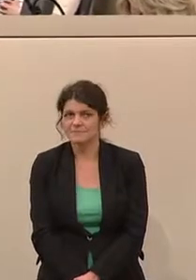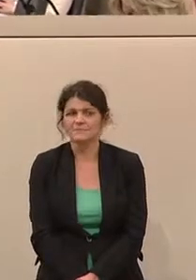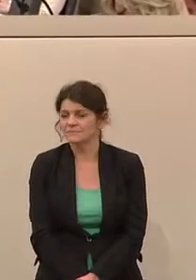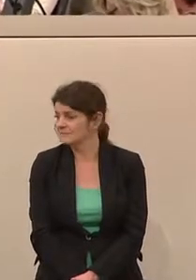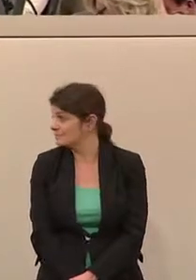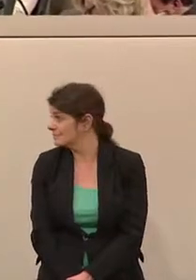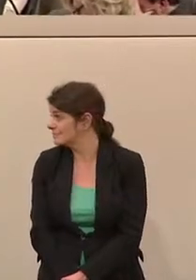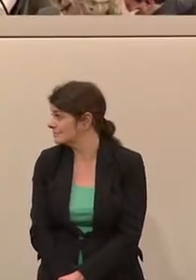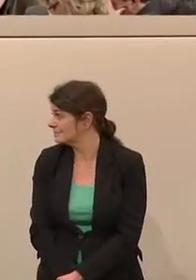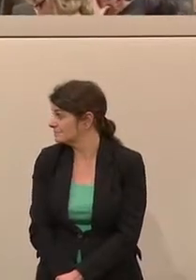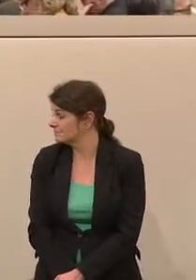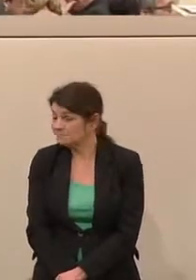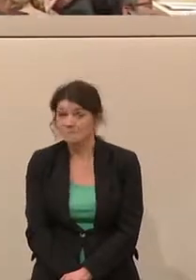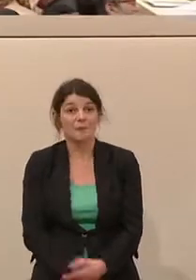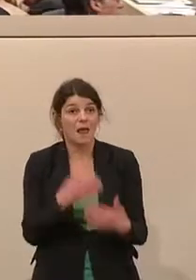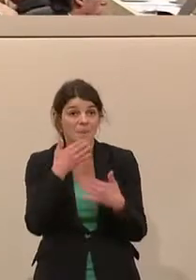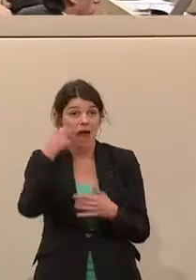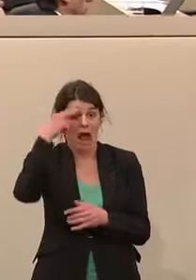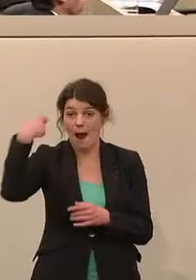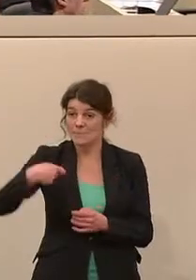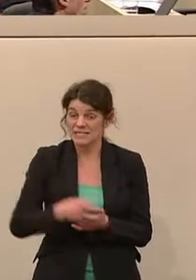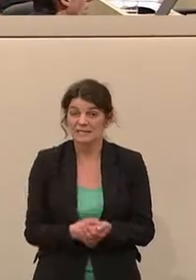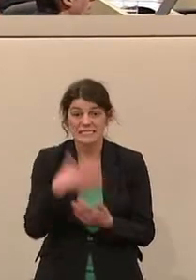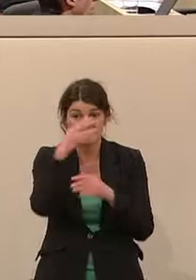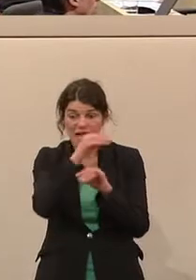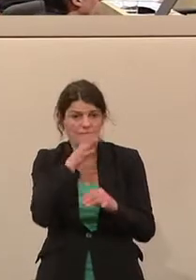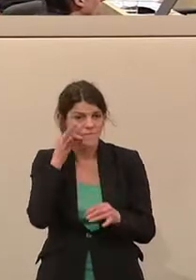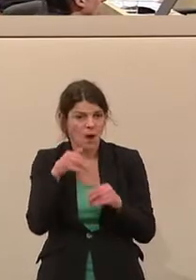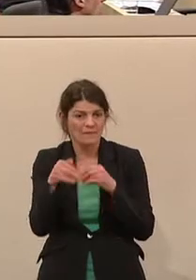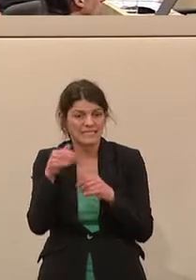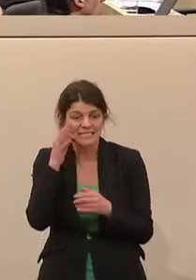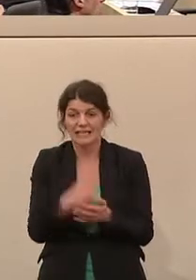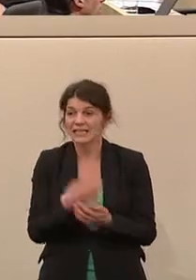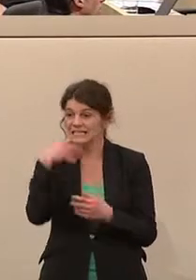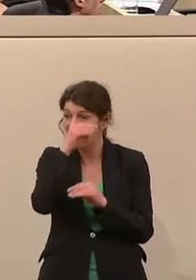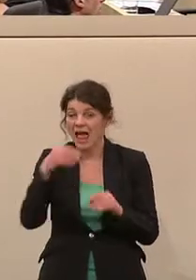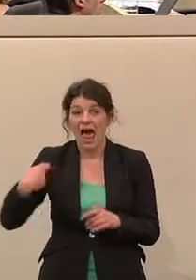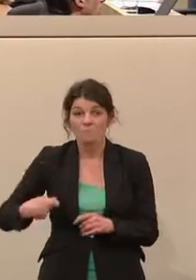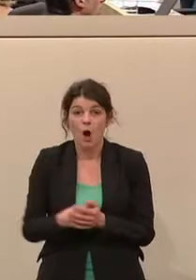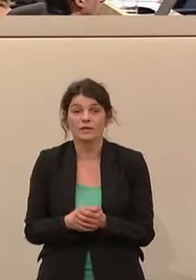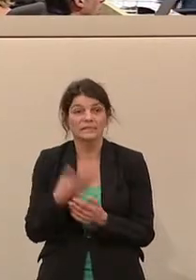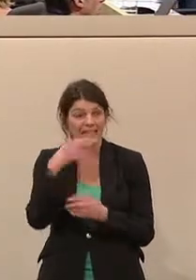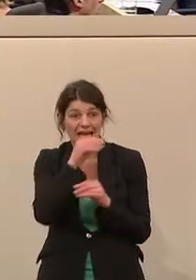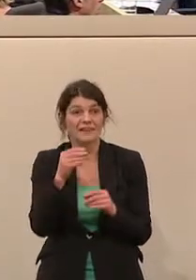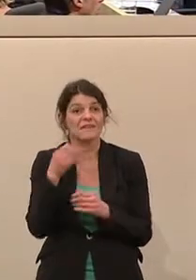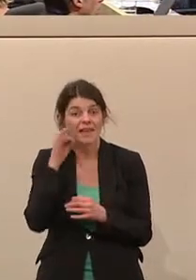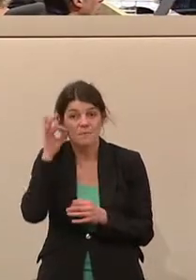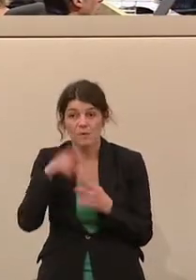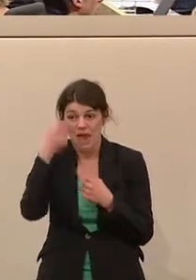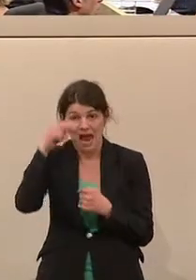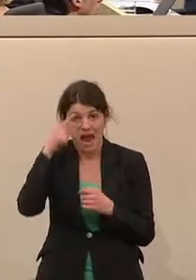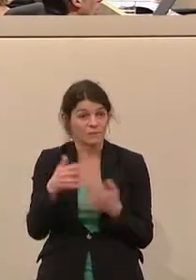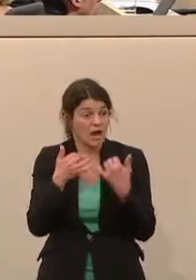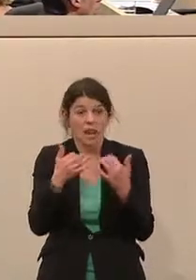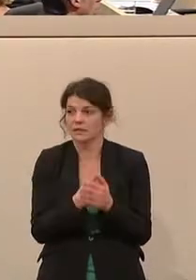Die nächste Rednerin kommt von den Freiheitlichen, Brigitte Povisil. Sehr geehrte Abgeordnete, sehr geehrte Damen und Herren auf der Galerie, in